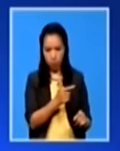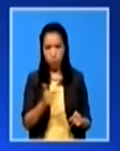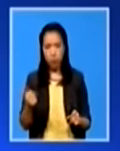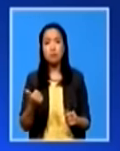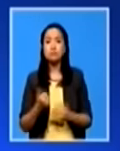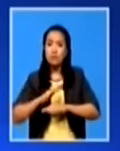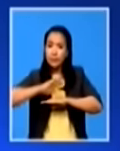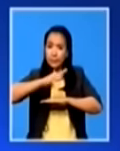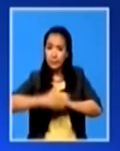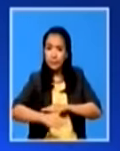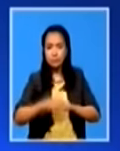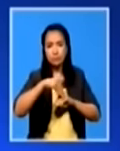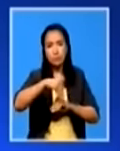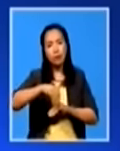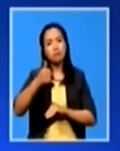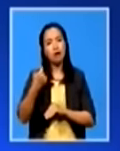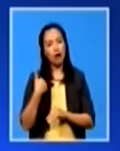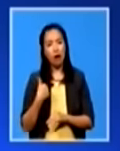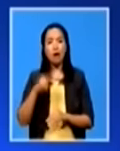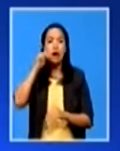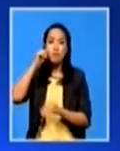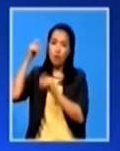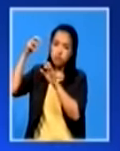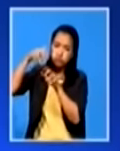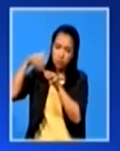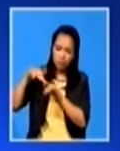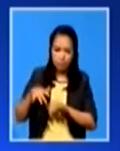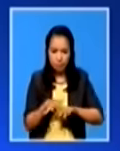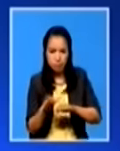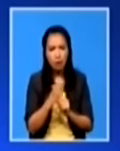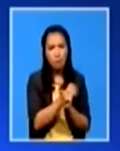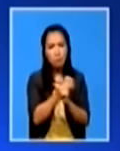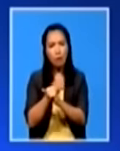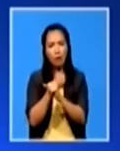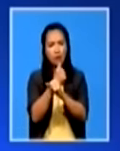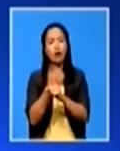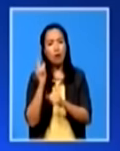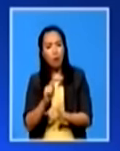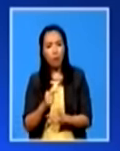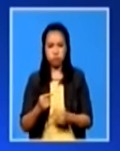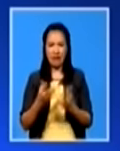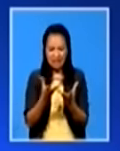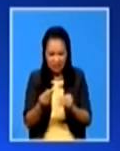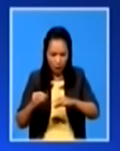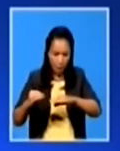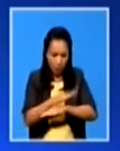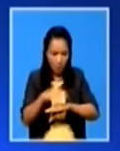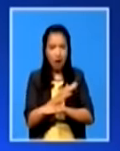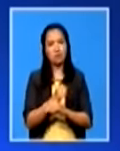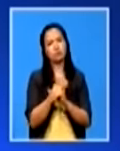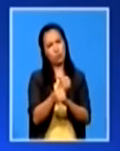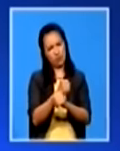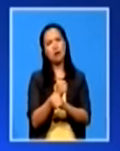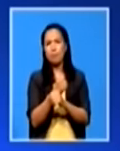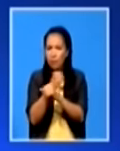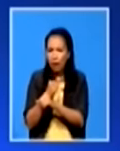ชันทั้งนี้เพื่อลดความเร็วน้ำฝนป้องกันน้ำป่าไหลหลากและลดการชะล้างแร่ธาตุในหน้าดินมีประโยชน์หลายอย่าง